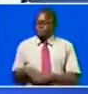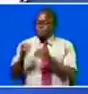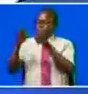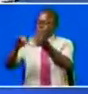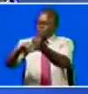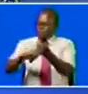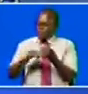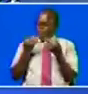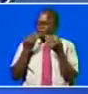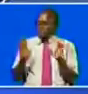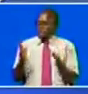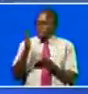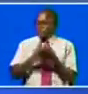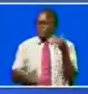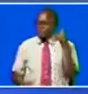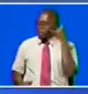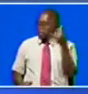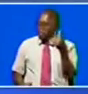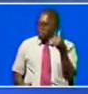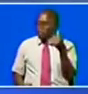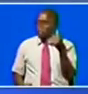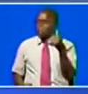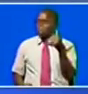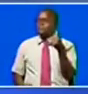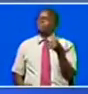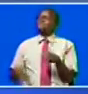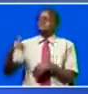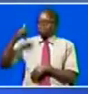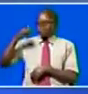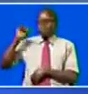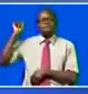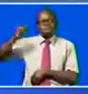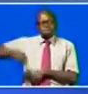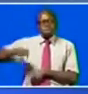umeoa, unapata mtu anapigiwa simu, badala ya kuongea, yuko tu busy